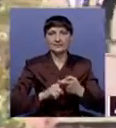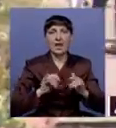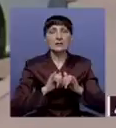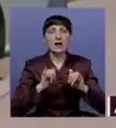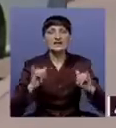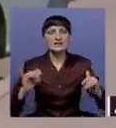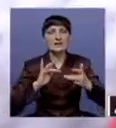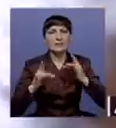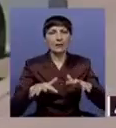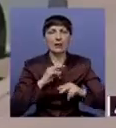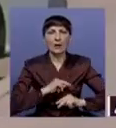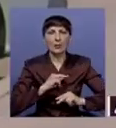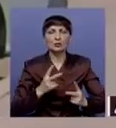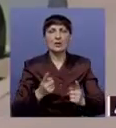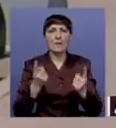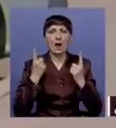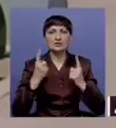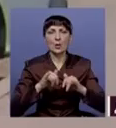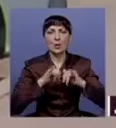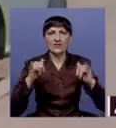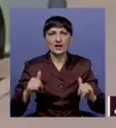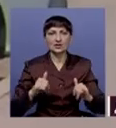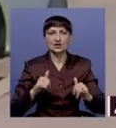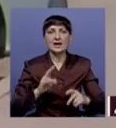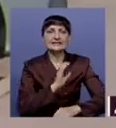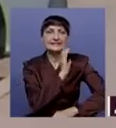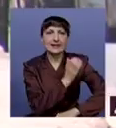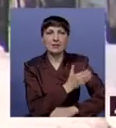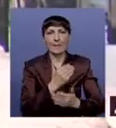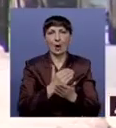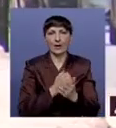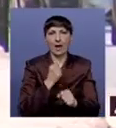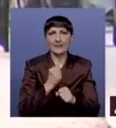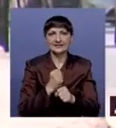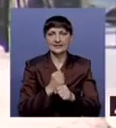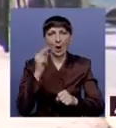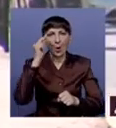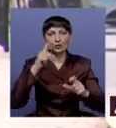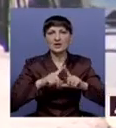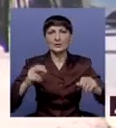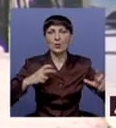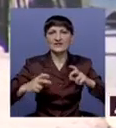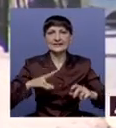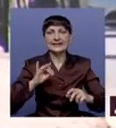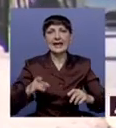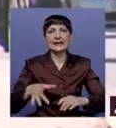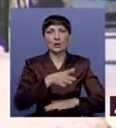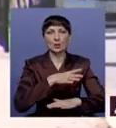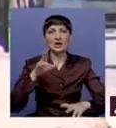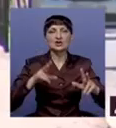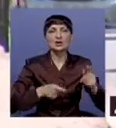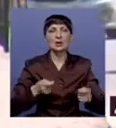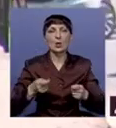цифровизации следует масштабировать опыт вузов с сильными образовательными программами в учебных заведениях и в регионах, считает